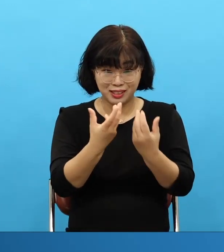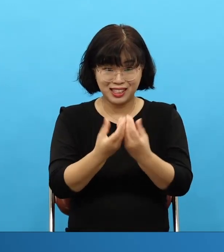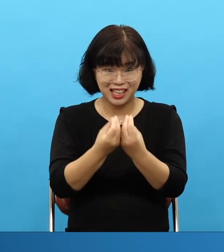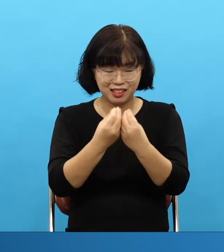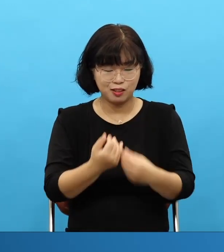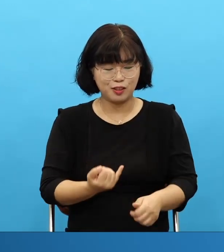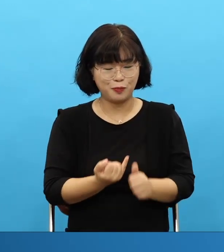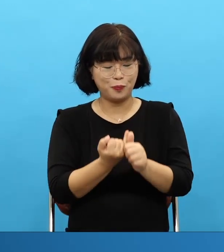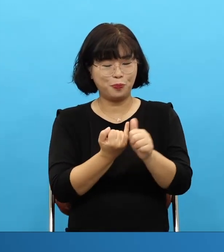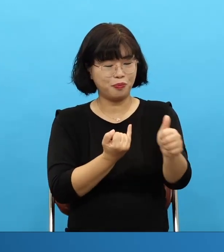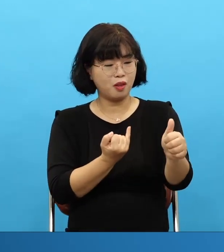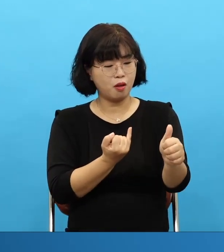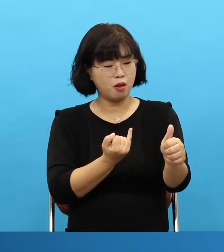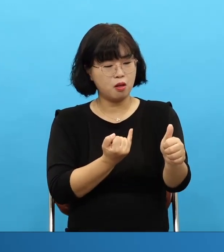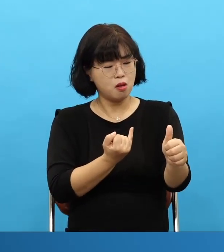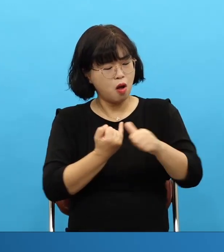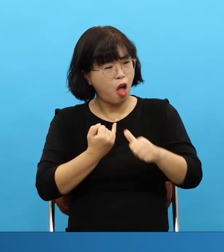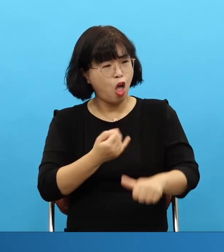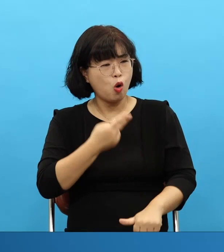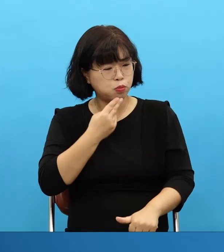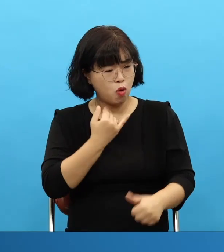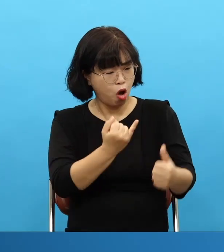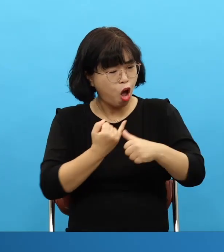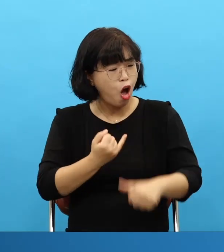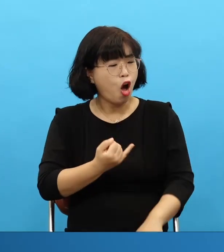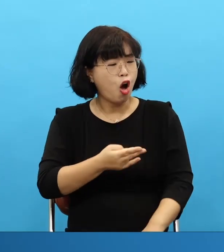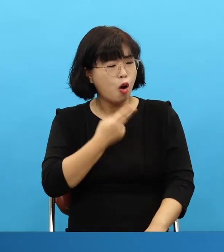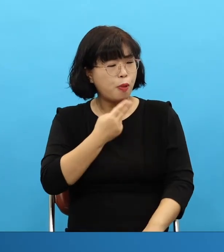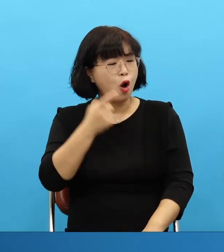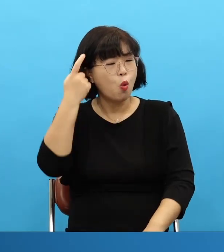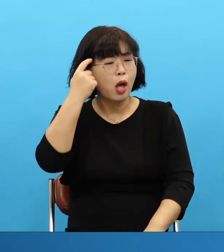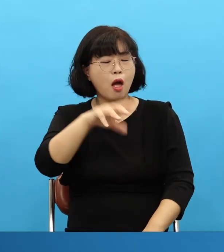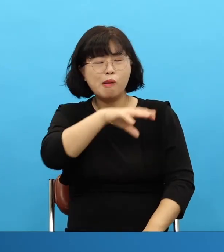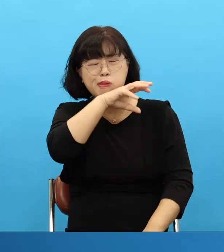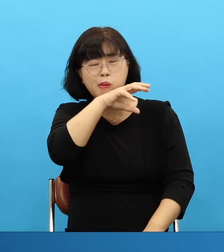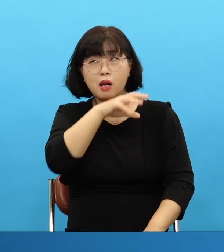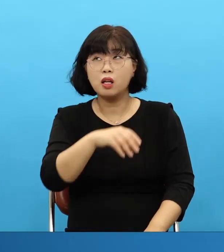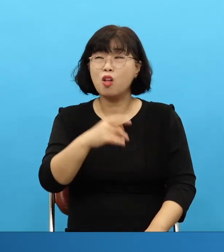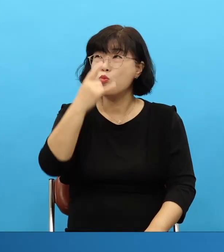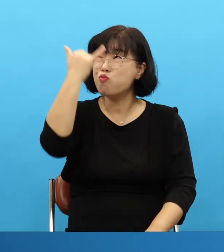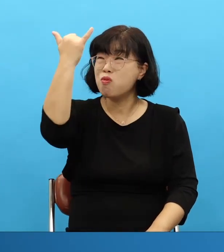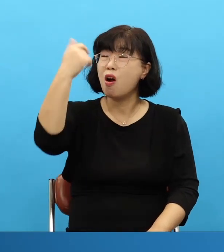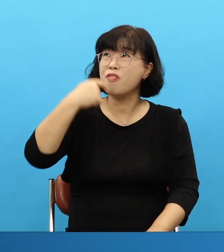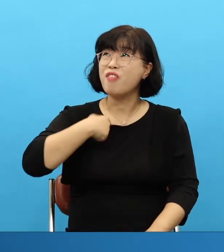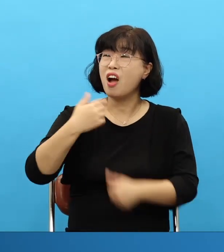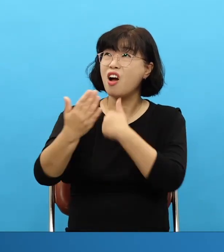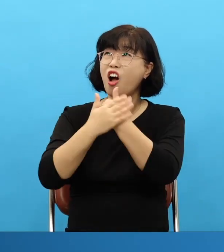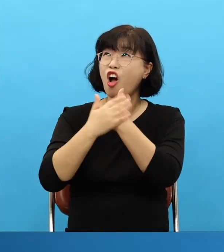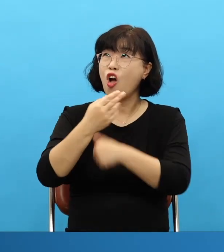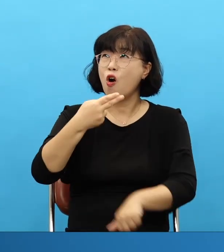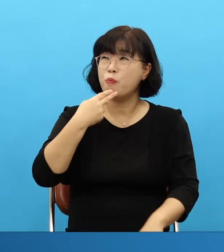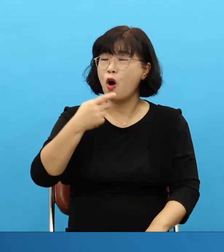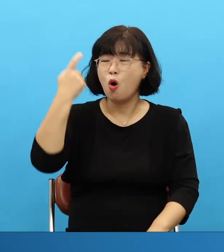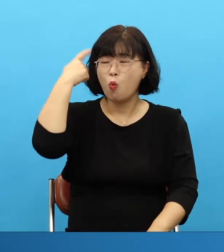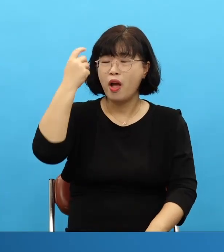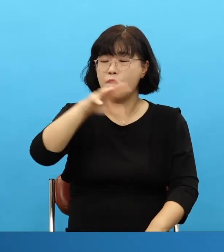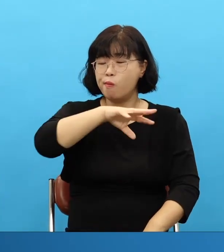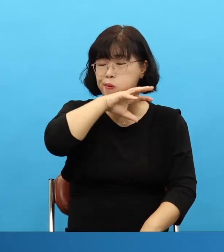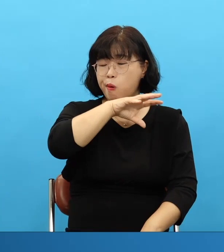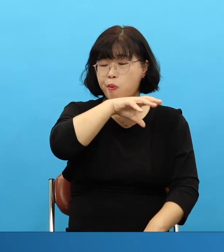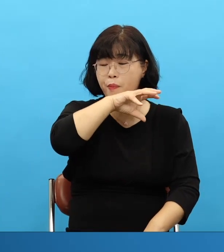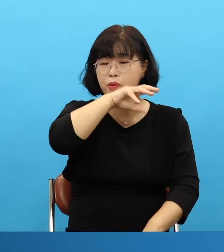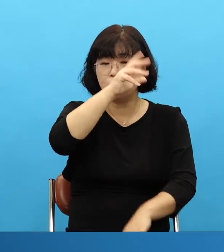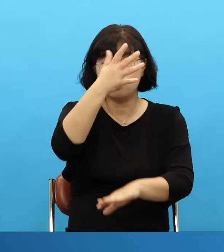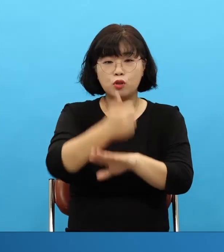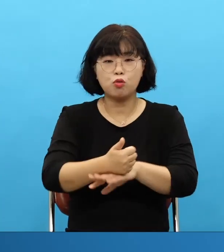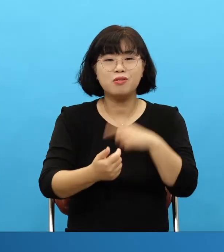왜 부모는 나에게 이러니까 남는 거는 상처밖에 없어. 감사는 하나도 없어요. You complain and you resent over your husband or your parents, and